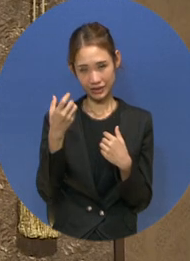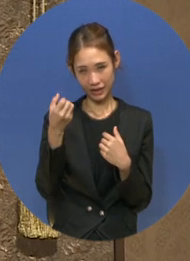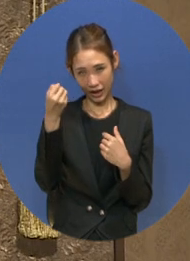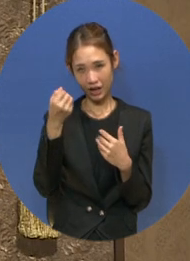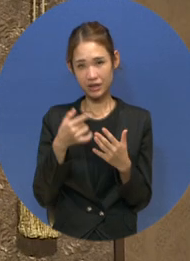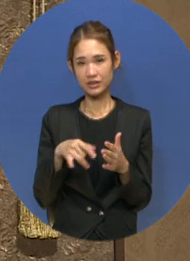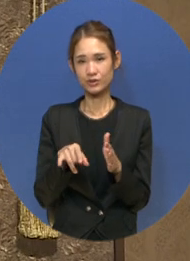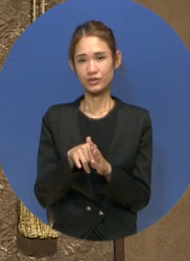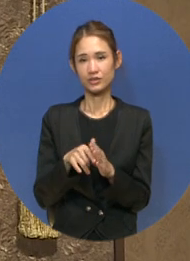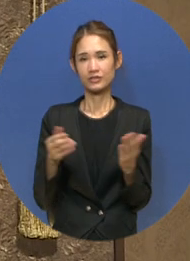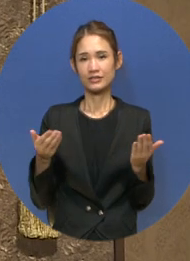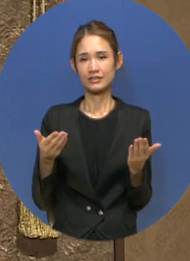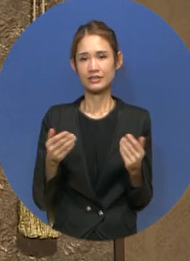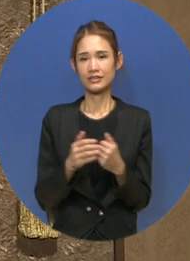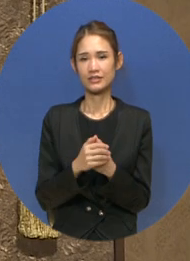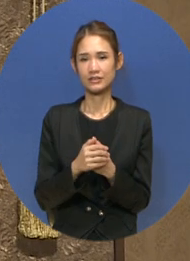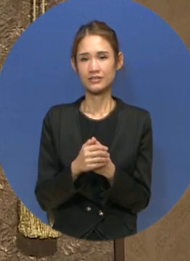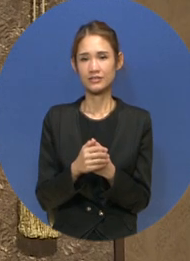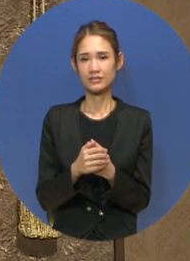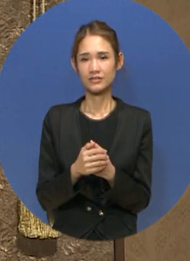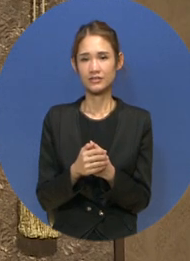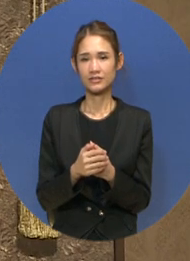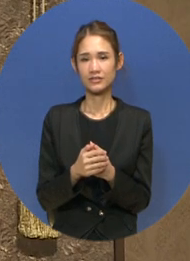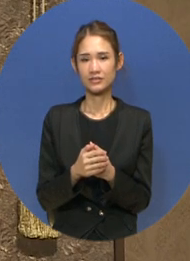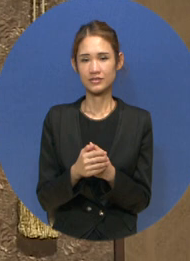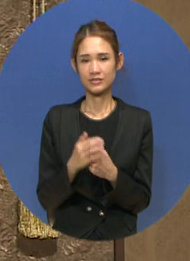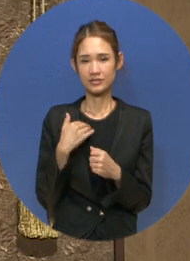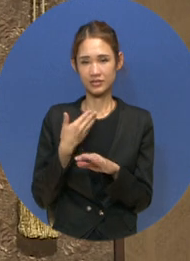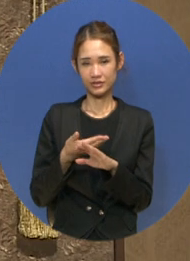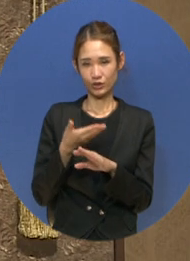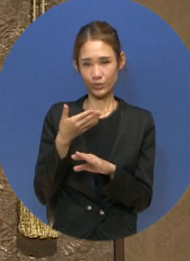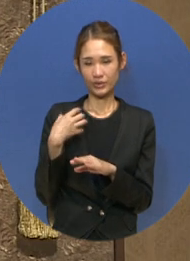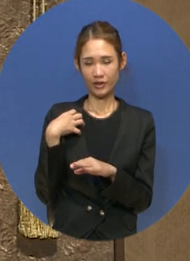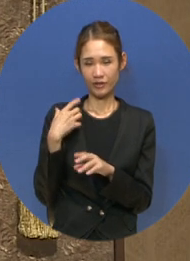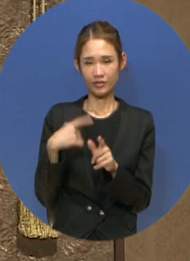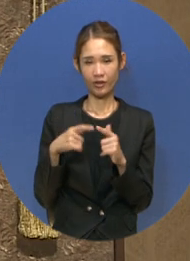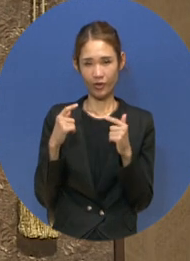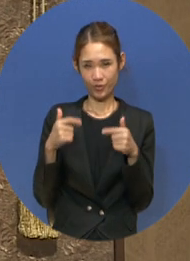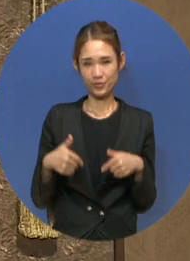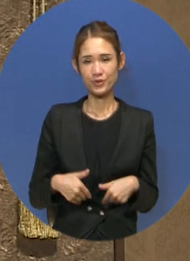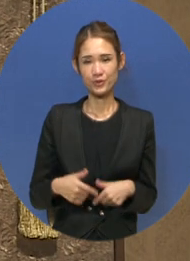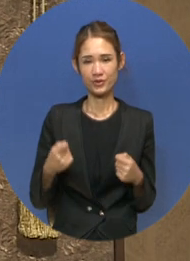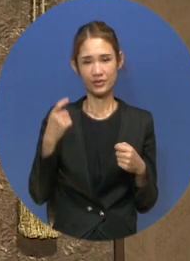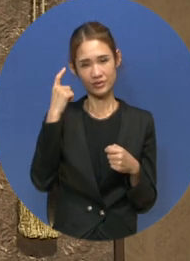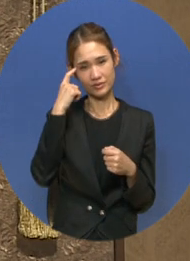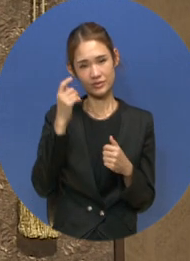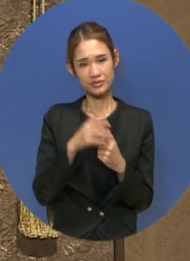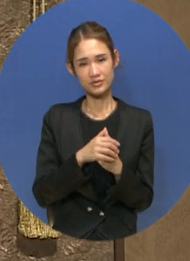직업으로 가질 수 있도록 하는 일에 선배로서의 역할을 다하는 것이 필요하다고 생각합니다.